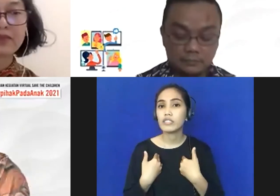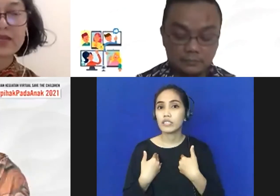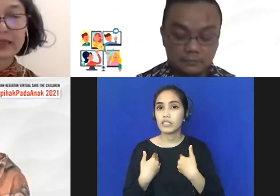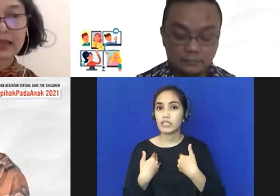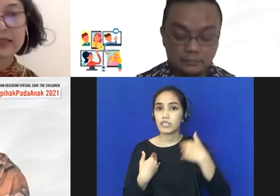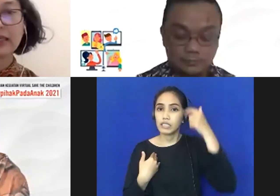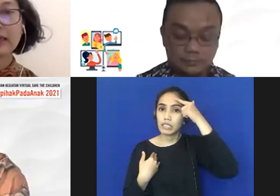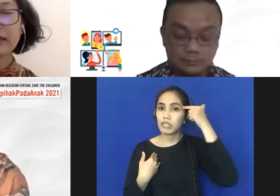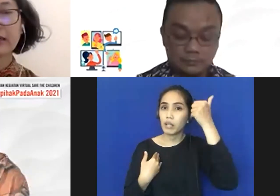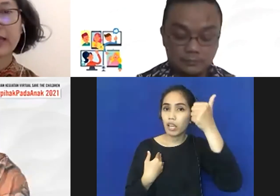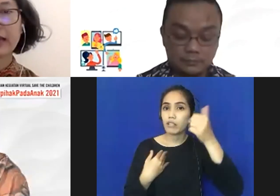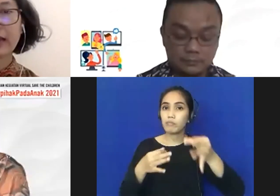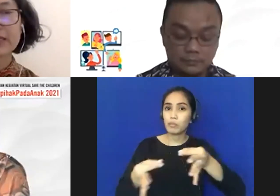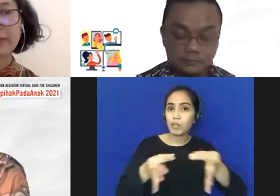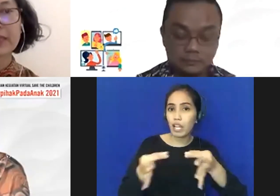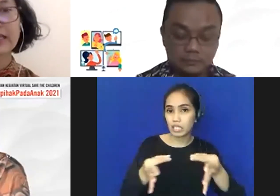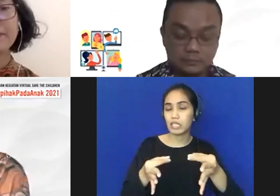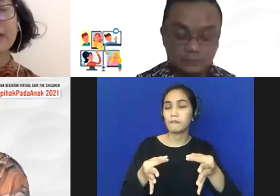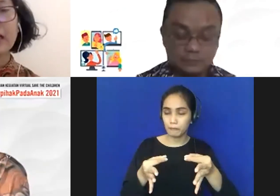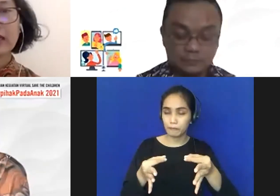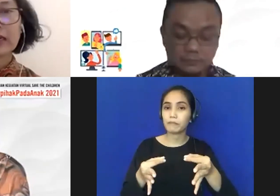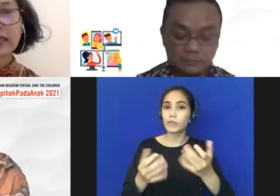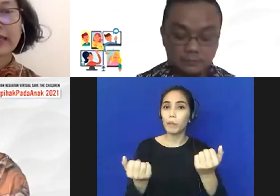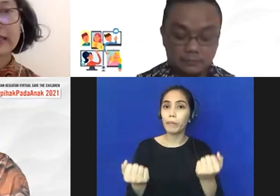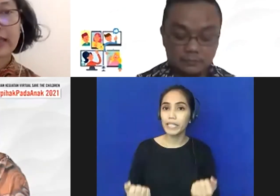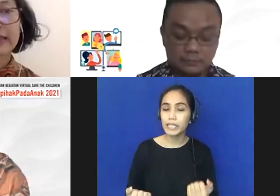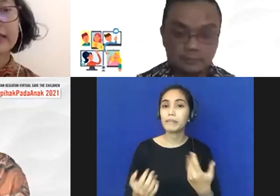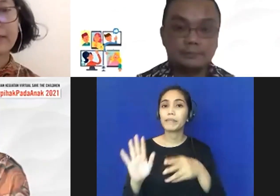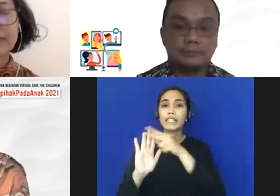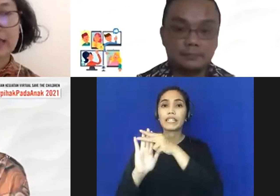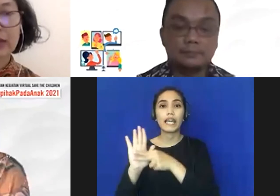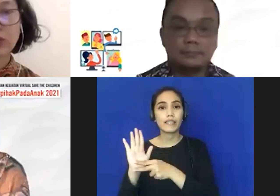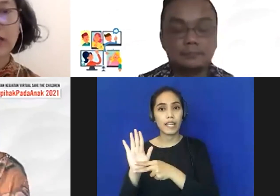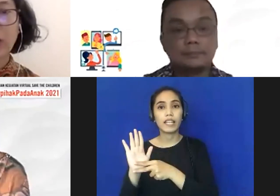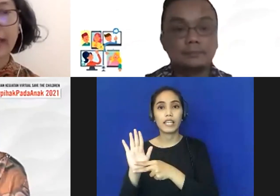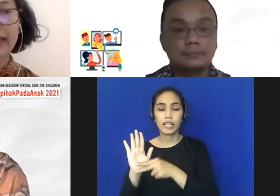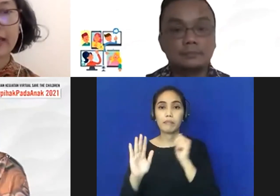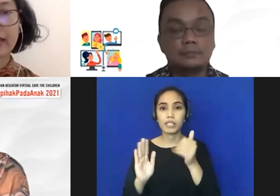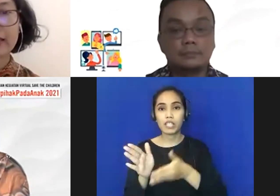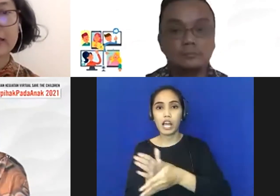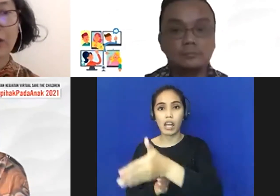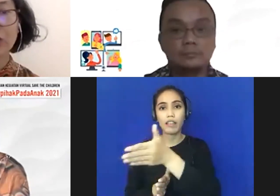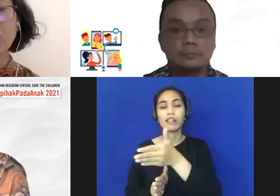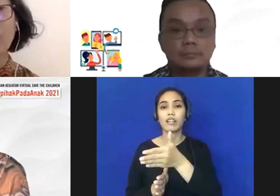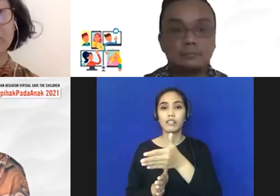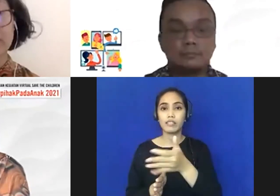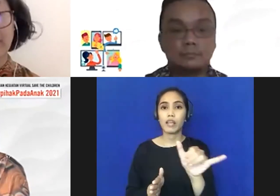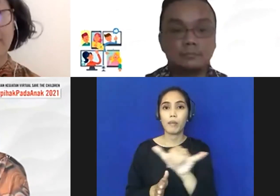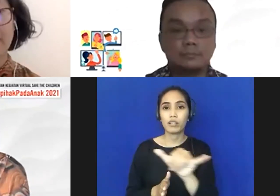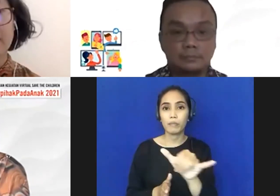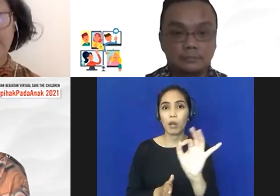keterampilan memfasilitasi dan prinsip-prinsip kegiatan-kegiatan yang bisa dilakukan oleh sesama orang tua